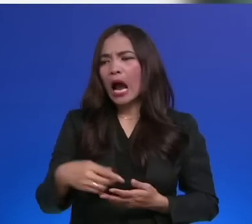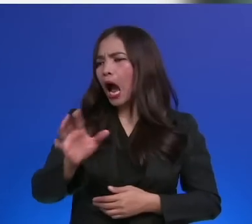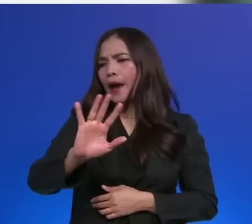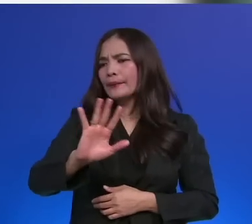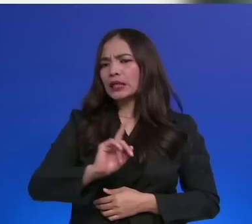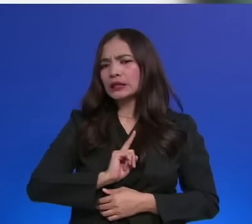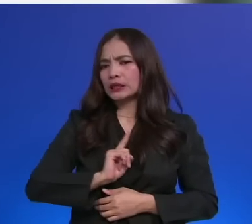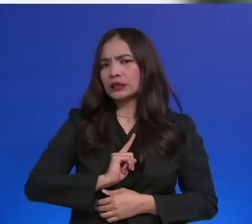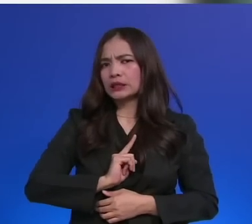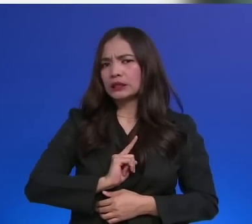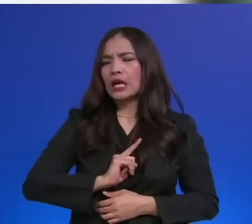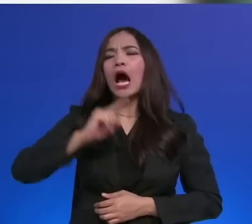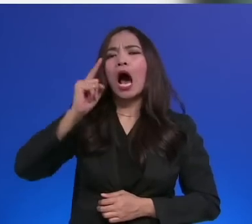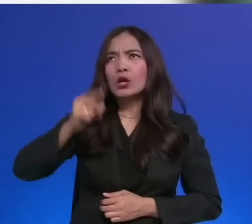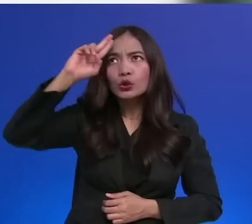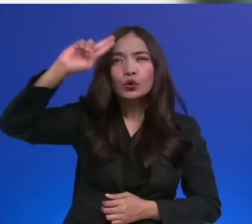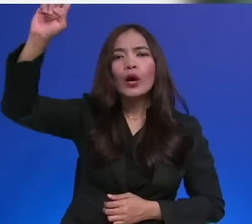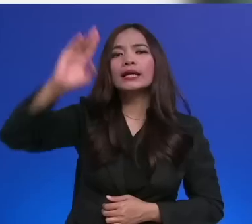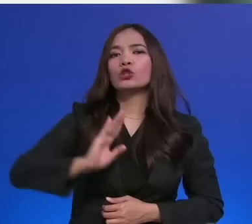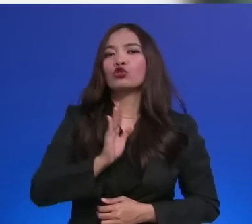tidak, ya.